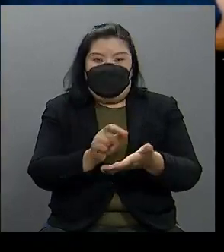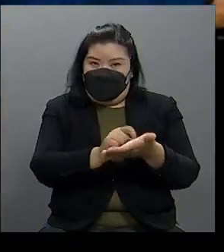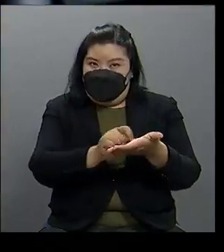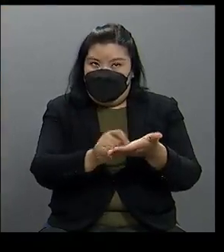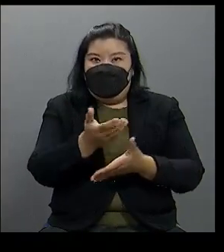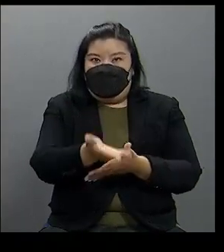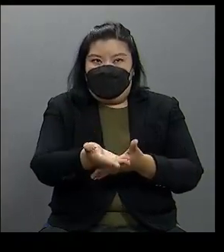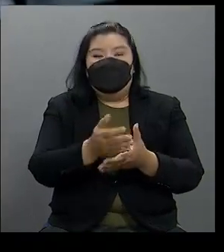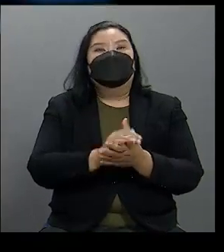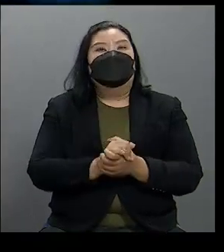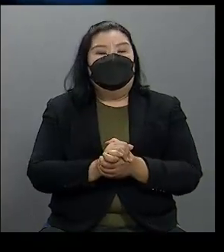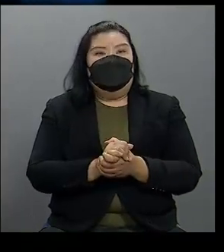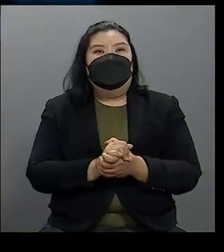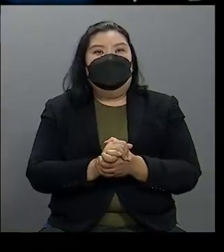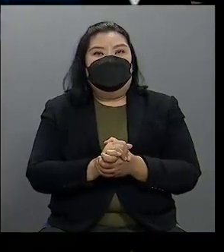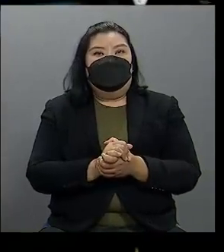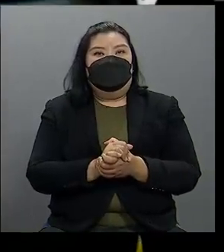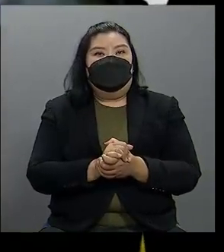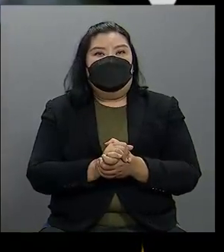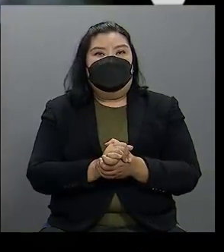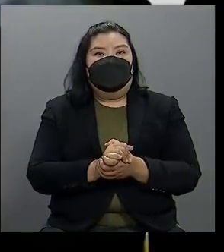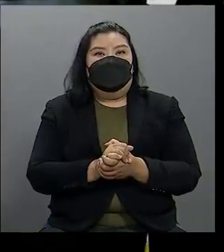ษอยู่ได้ลงชื่อในบัญชีรายชื่อผู้มีสิทธิ์เลือกตั้